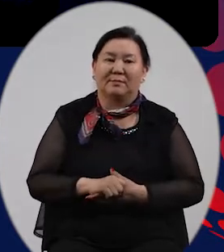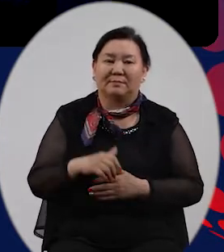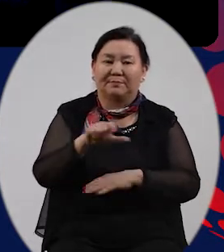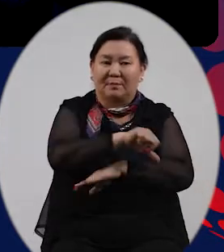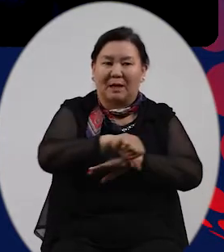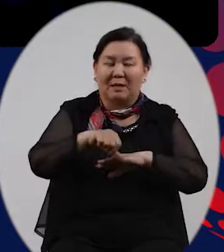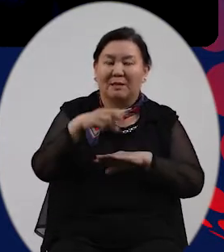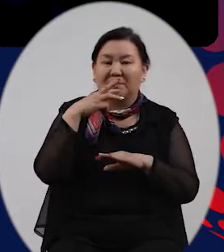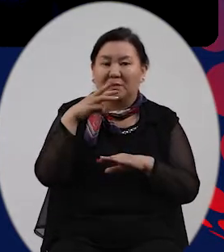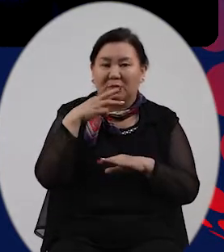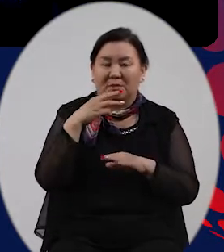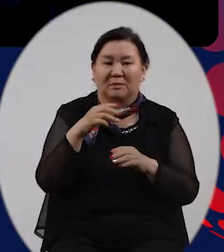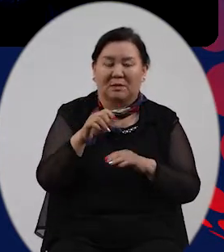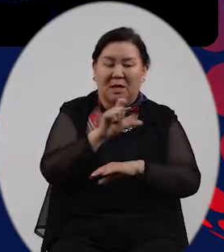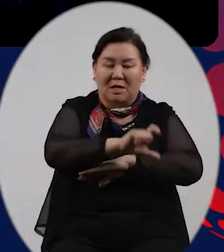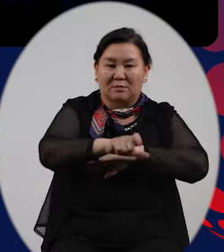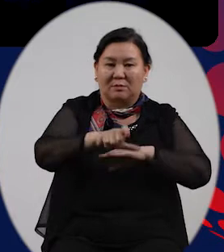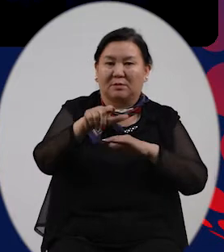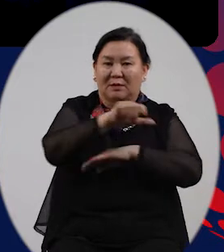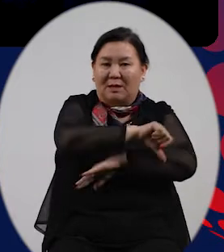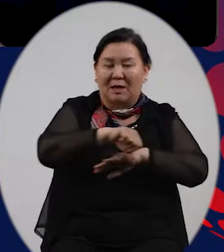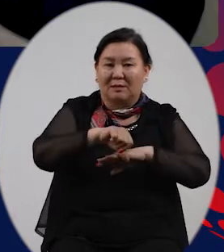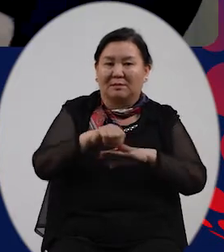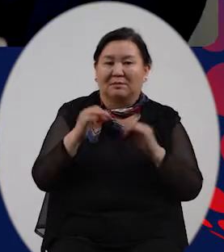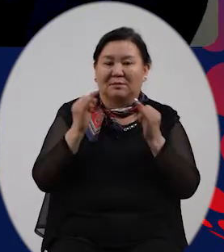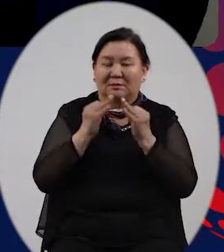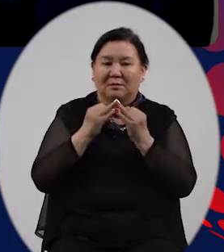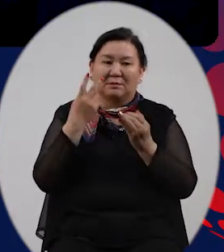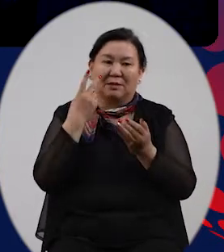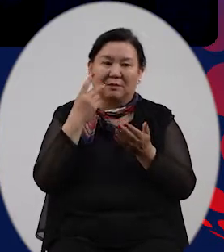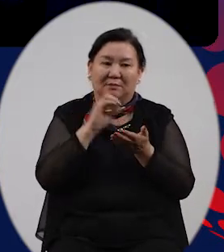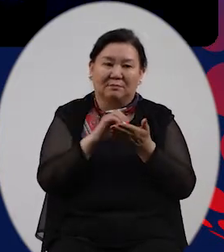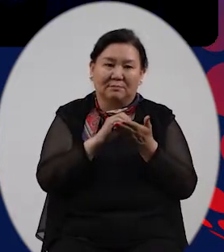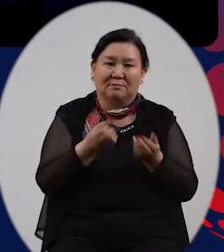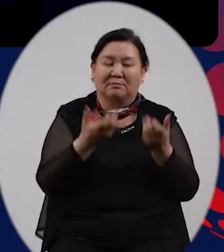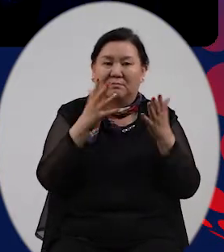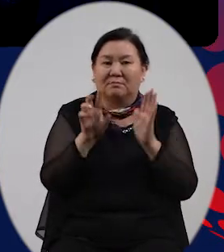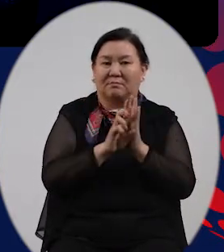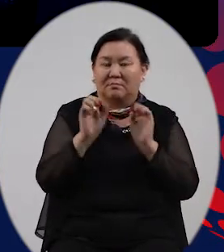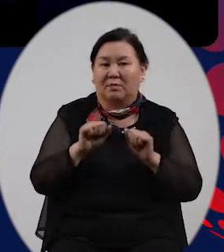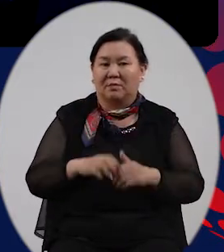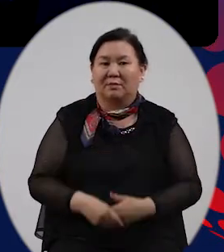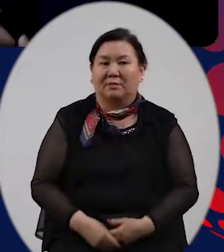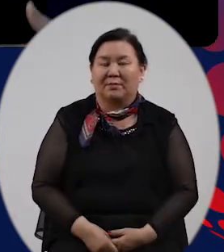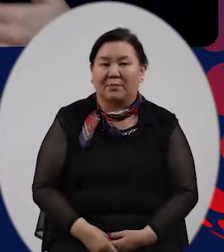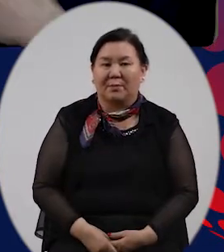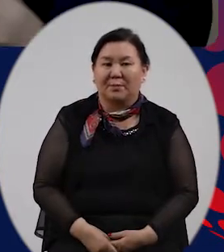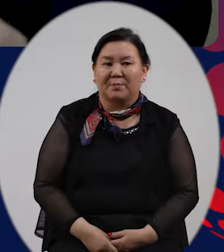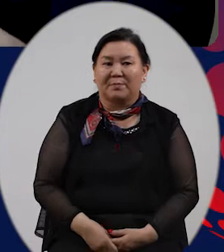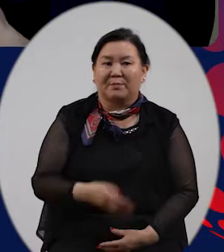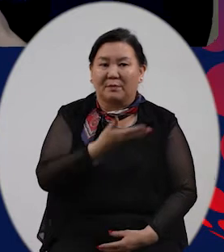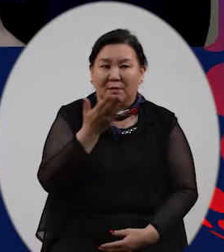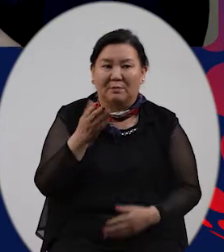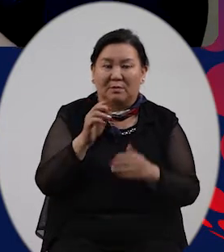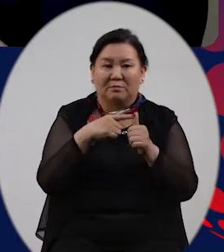гайлын мэдүүлэг, экспортын гайлын мэдүүлгийг бид нар бол онлайнаар ийм байдлаар бол бүгдлээ гаргаад ирж болох нэ гэж ойлгох нь. За хэдүүлээ иймэрхүү